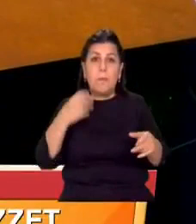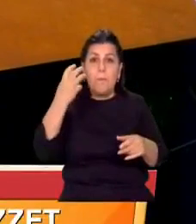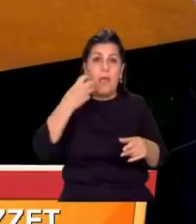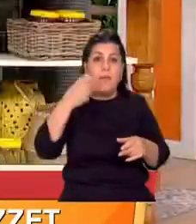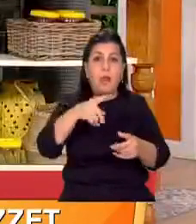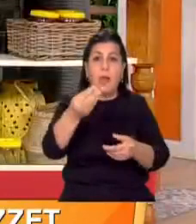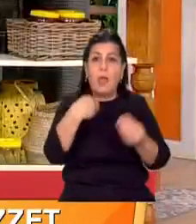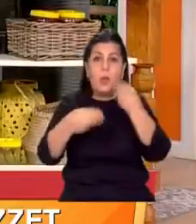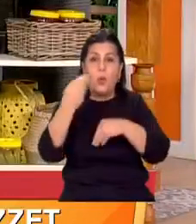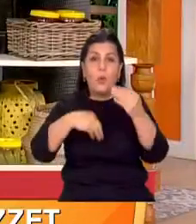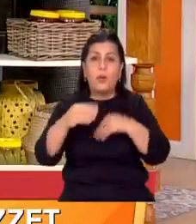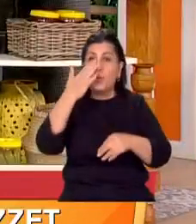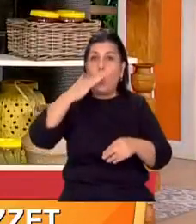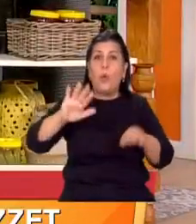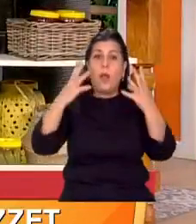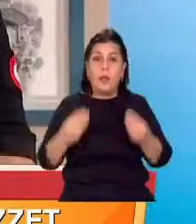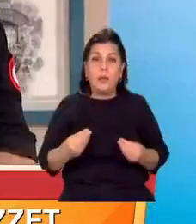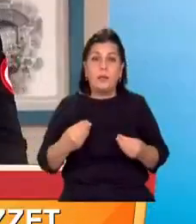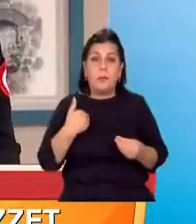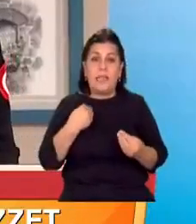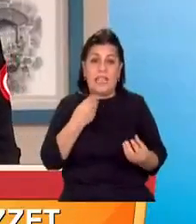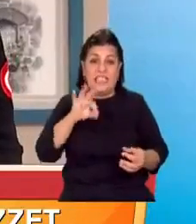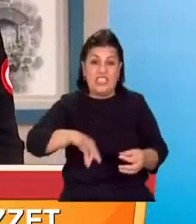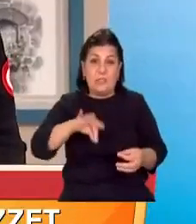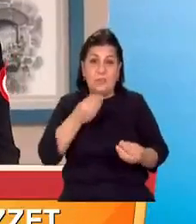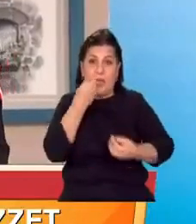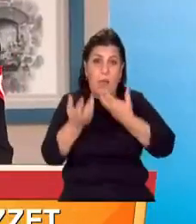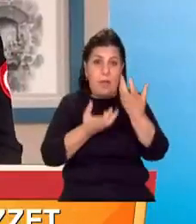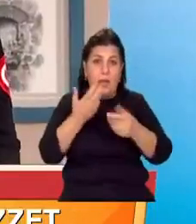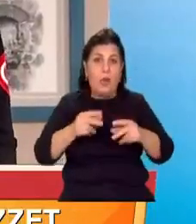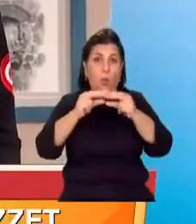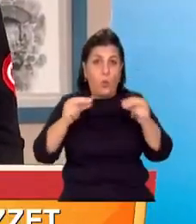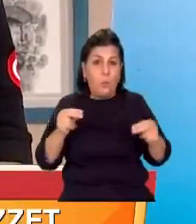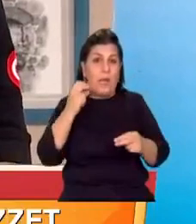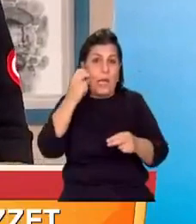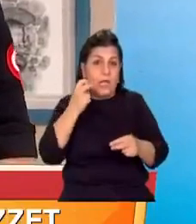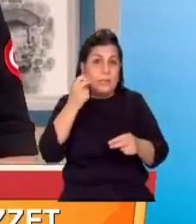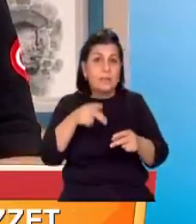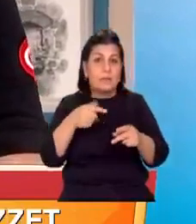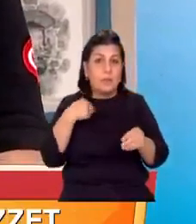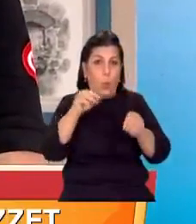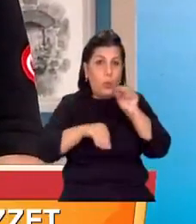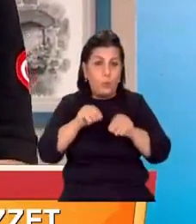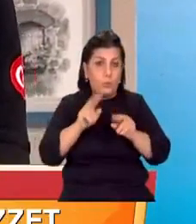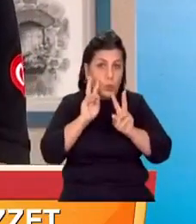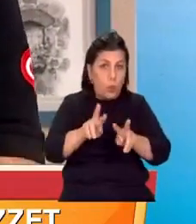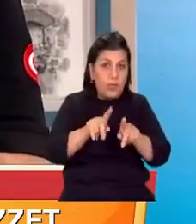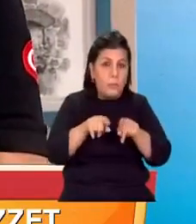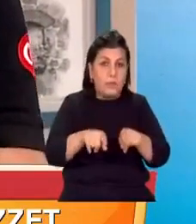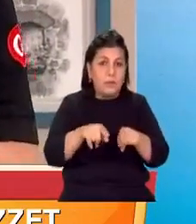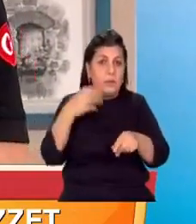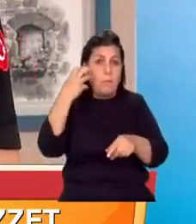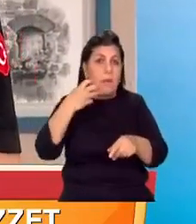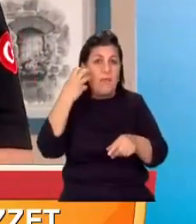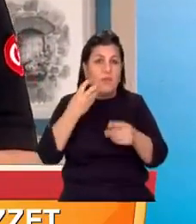o evlerden alırdık doğal olarak Ben de yemeklere şu an koyduğum gibi işte hurma kayısı gibi orada gördüğünüz